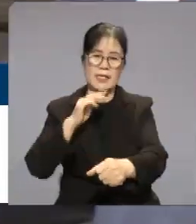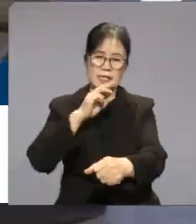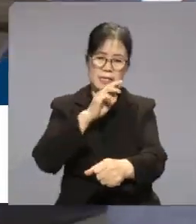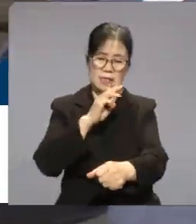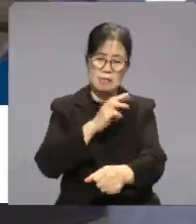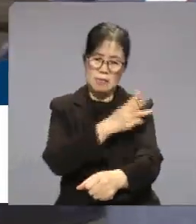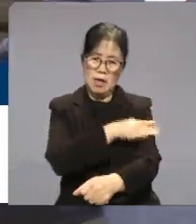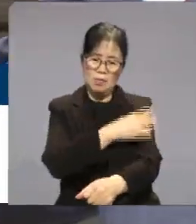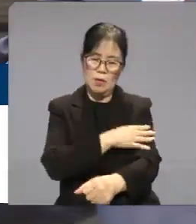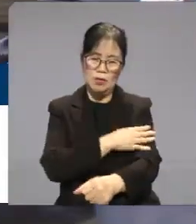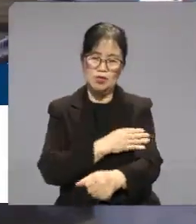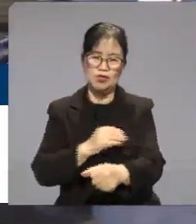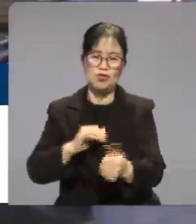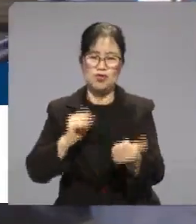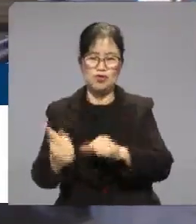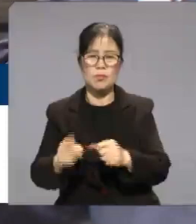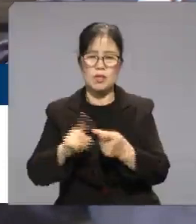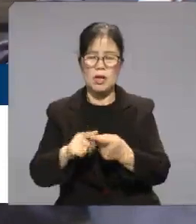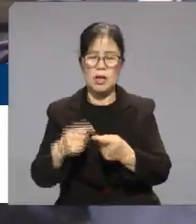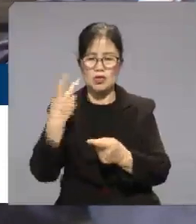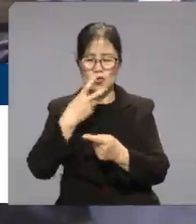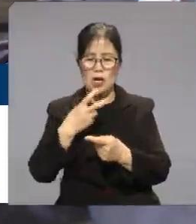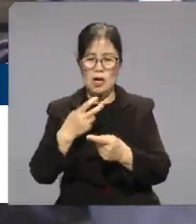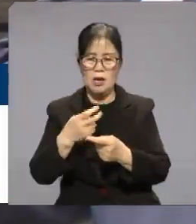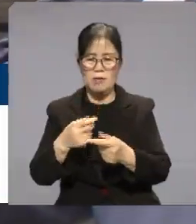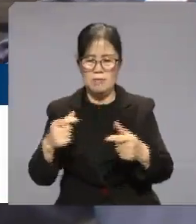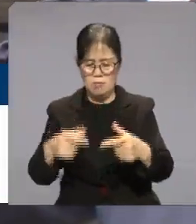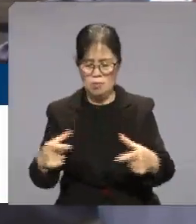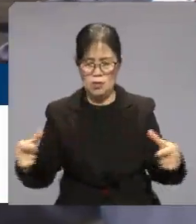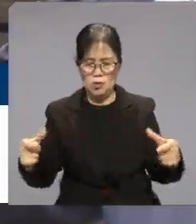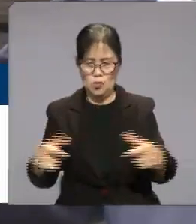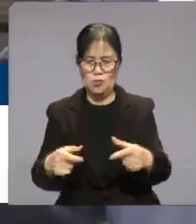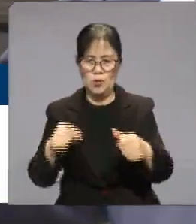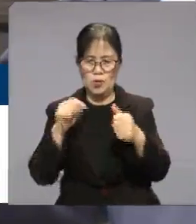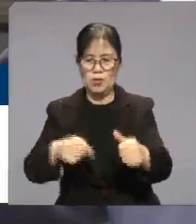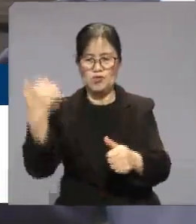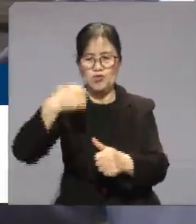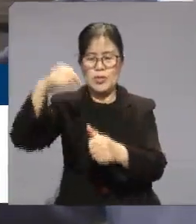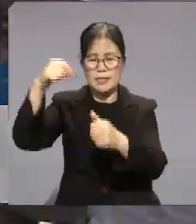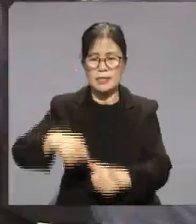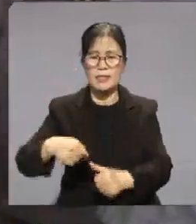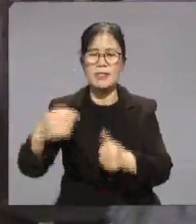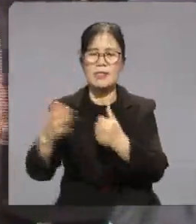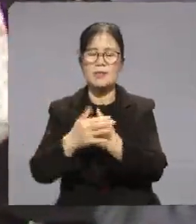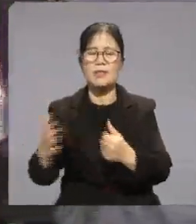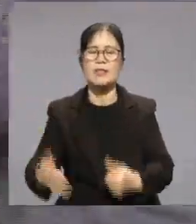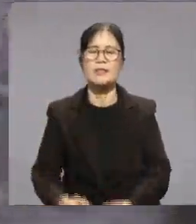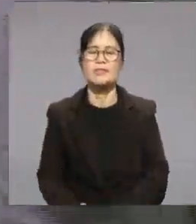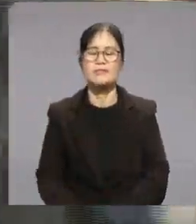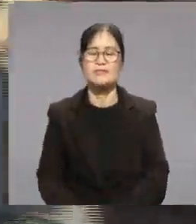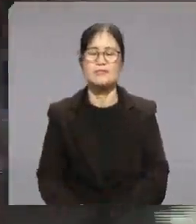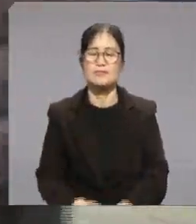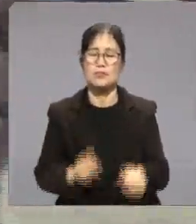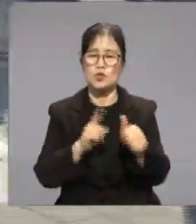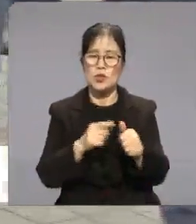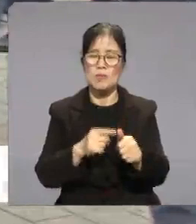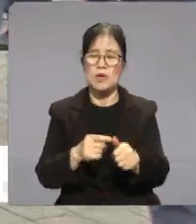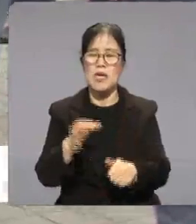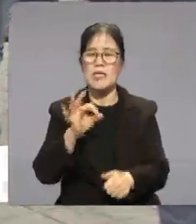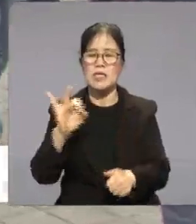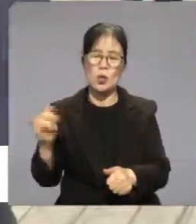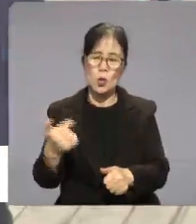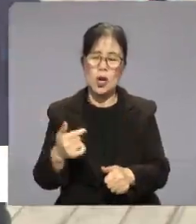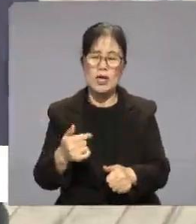세상병 죽음에 대한 수사의 범위를 좁혀라라고 누군가 지시를 했기 때문에 조 대표는 인류한